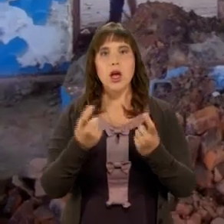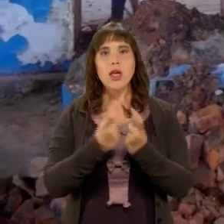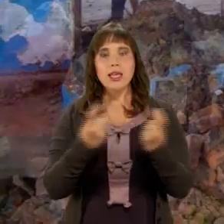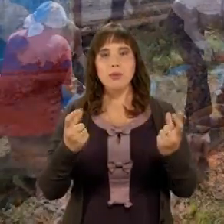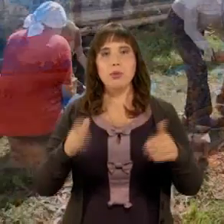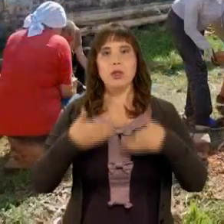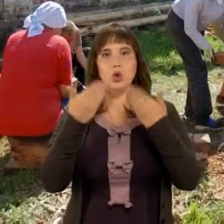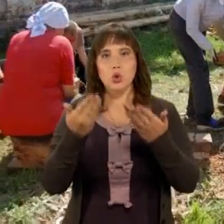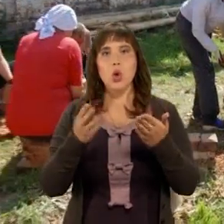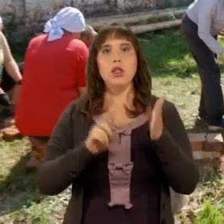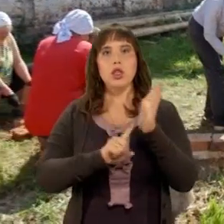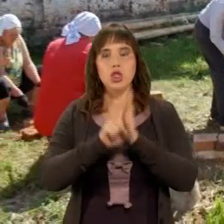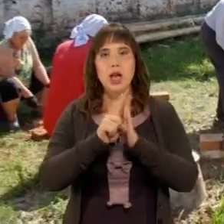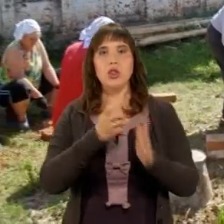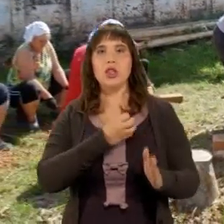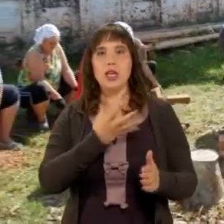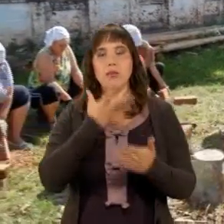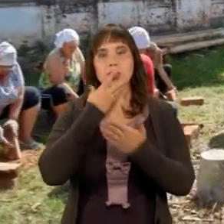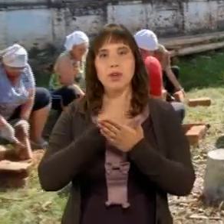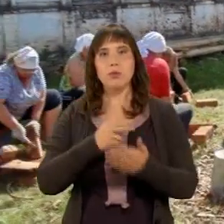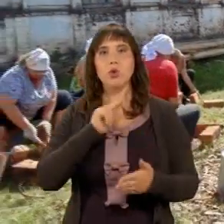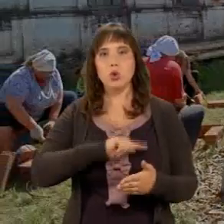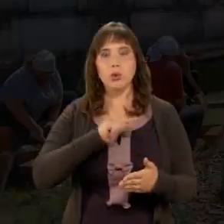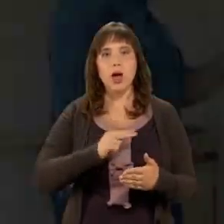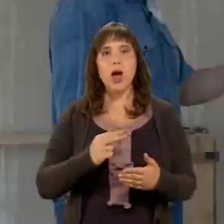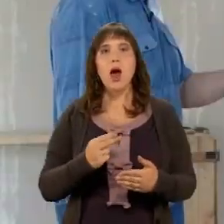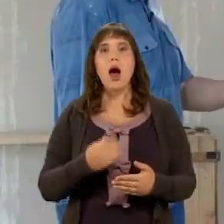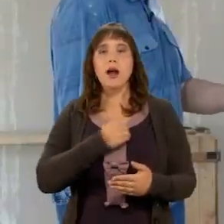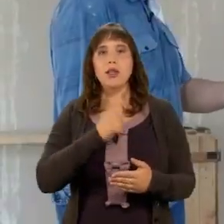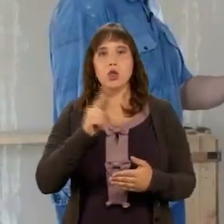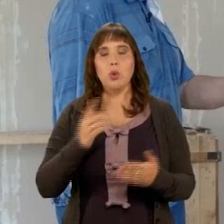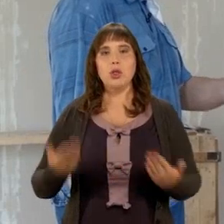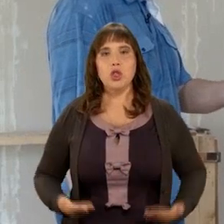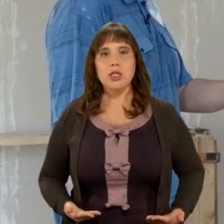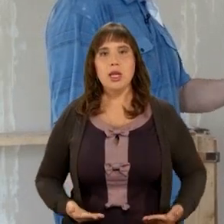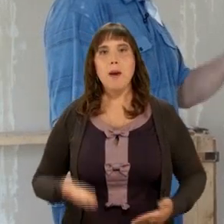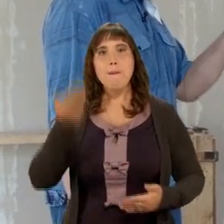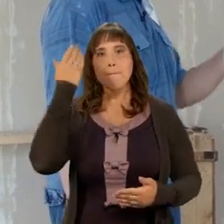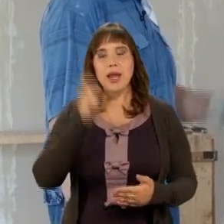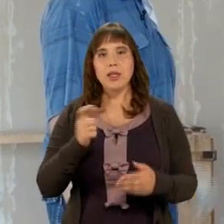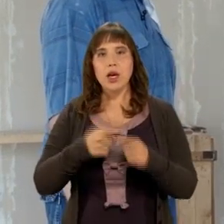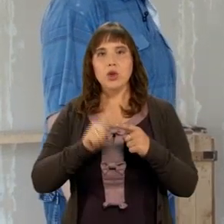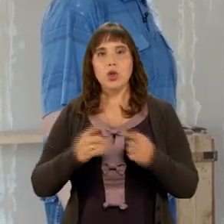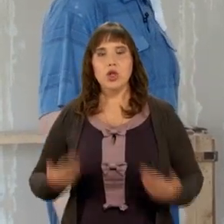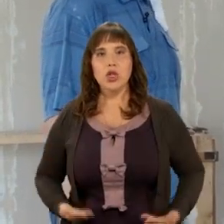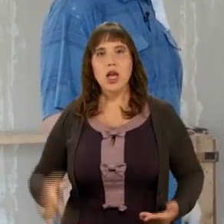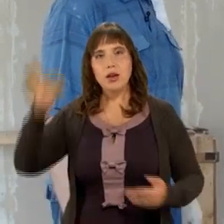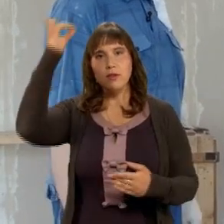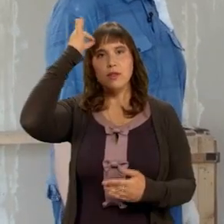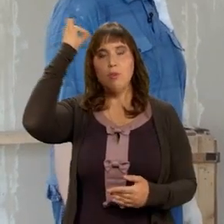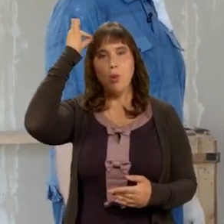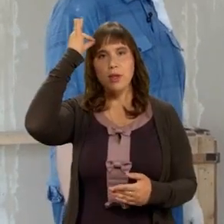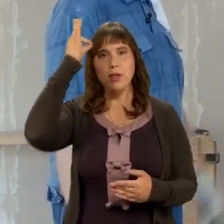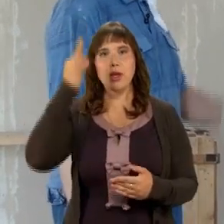вот он только тогда начинает быть дорогим, своим. Хотелось бы, чтобы вот жители, хотя бы предки, которые здесь жили, может быть, кто-то и вспомнит,